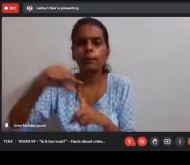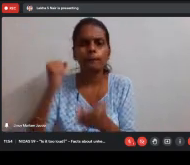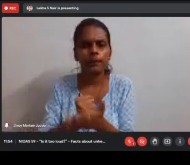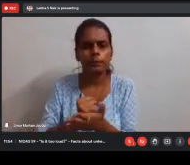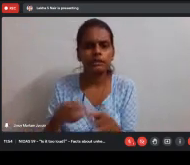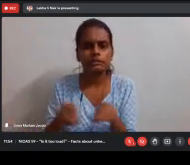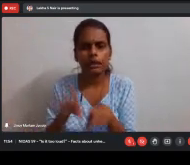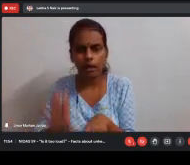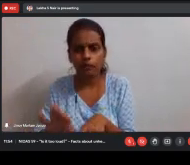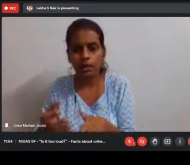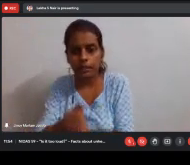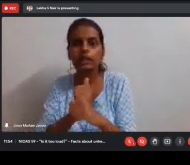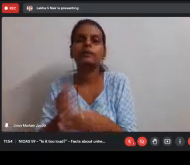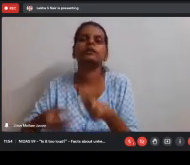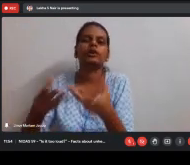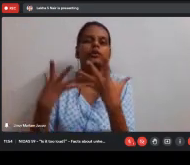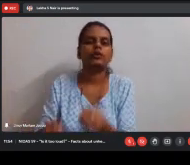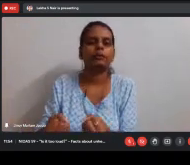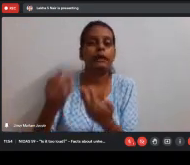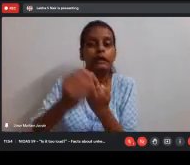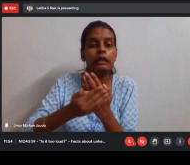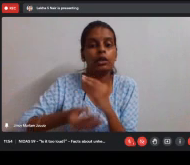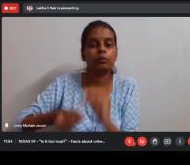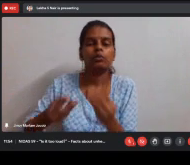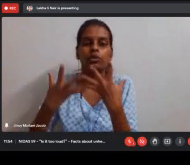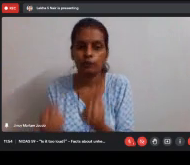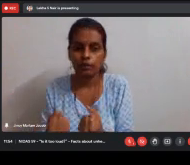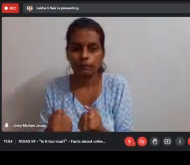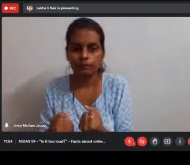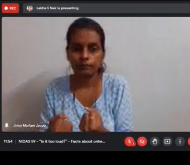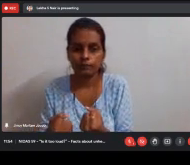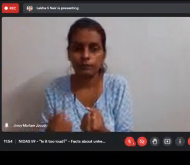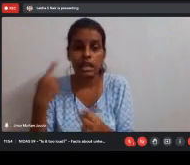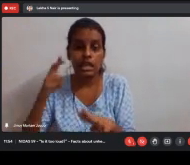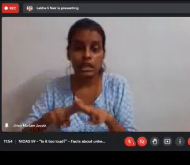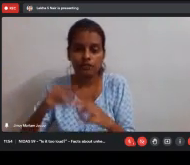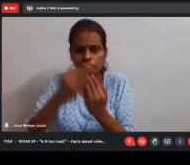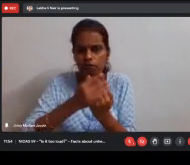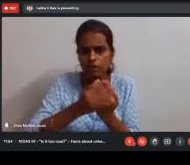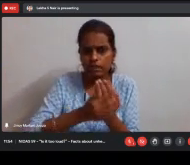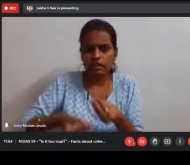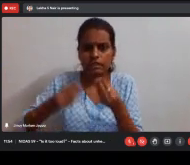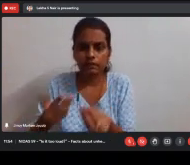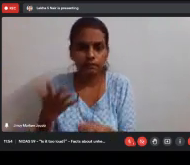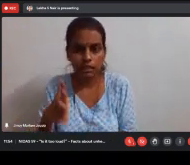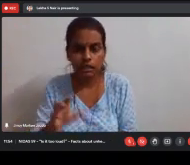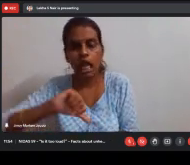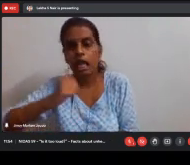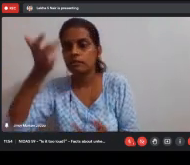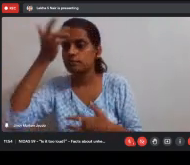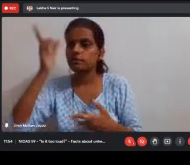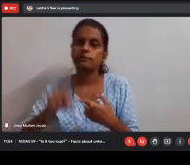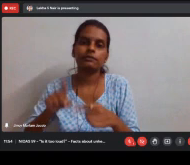ഇതുവരെ കണ്ടുപിടിച്ചിട്ടില്ല അങ്ങനെ ഒന്ന്. സോ അത് കാരണം നമുക്ക് മരുന്ന് അല്ലെങ്കിൽ ശസ്ത്രക്രിയ നമുക്കിതിന് ഉപയോഗിക്കാനായിട്ട് പറ്റില്ല.